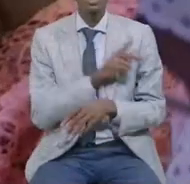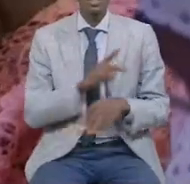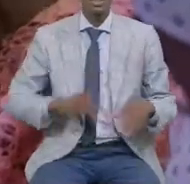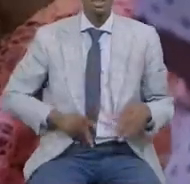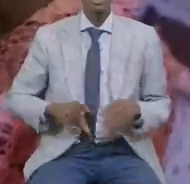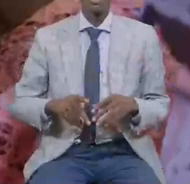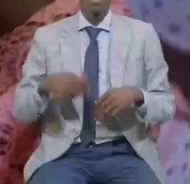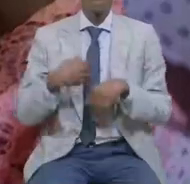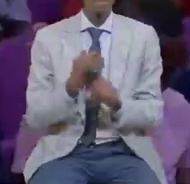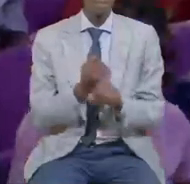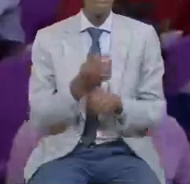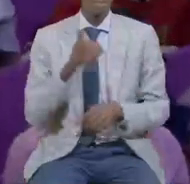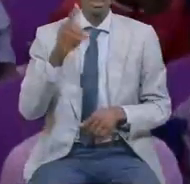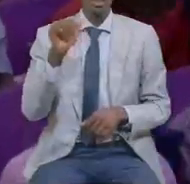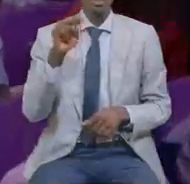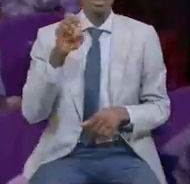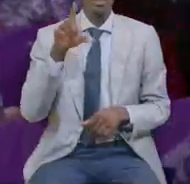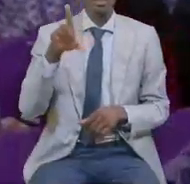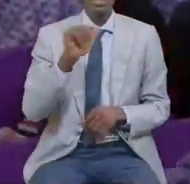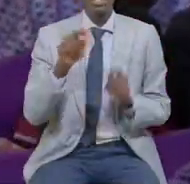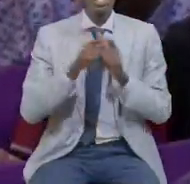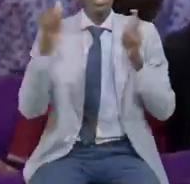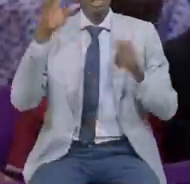Ensuite, le roi éleva Daniel et